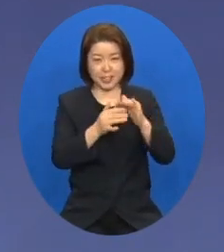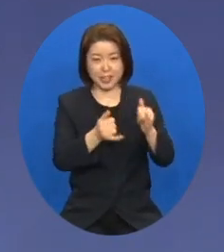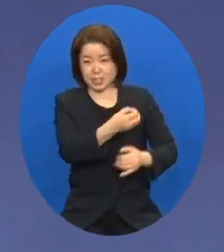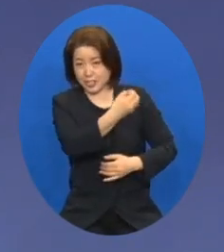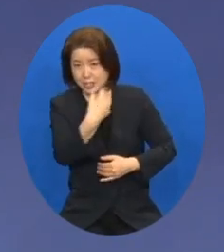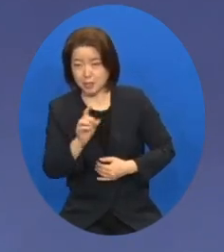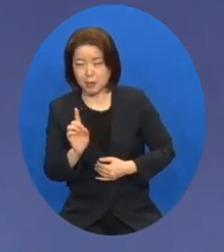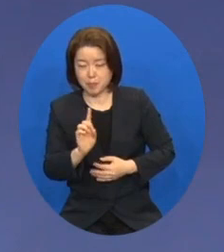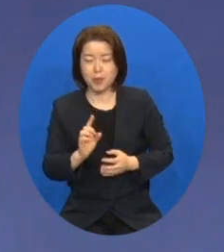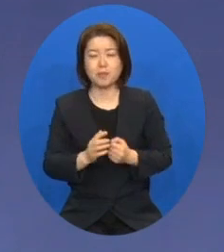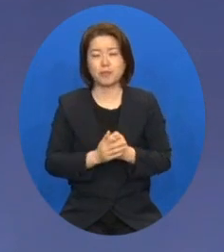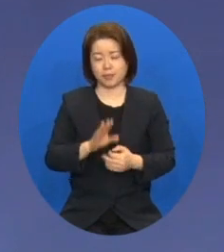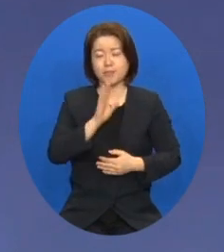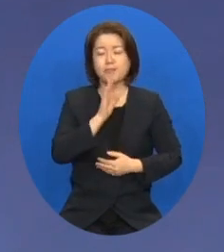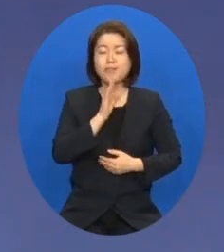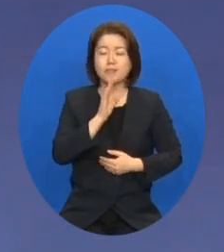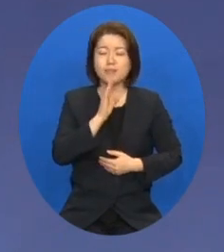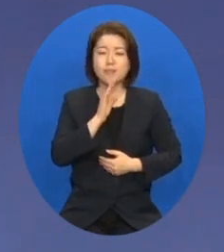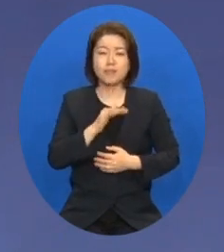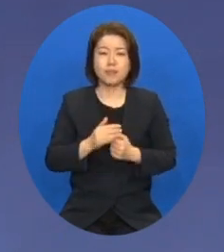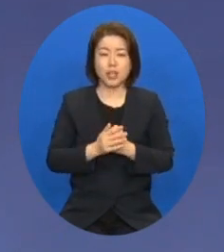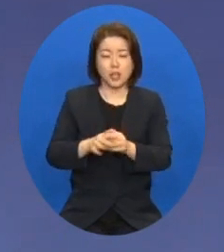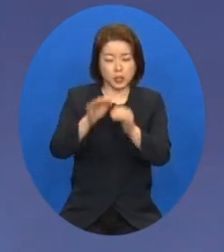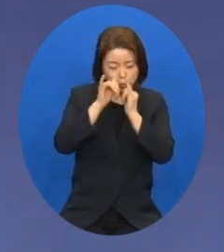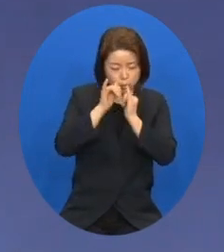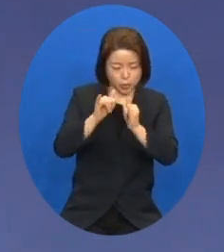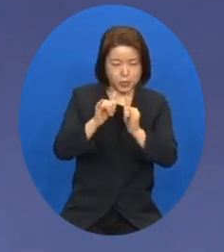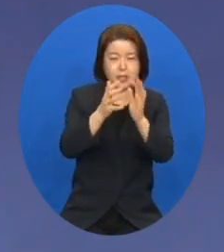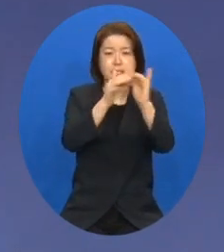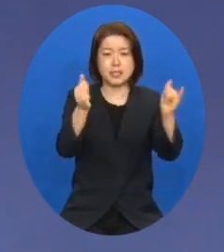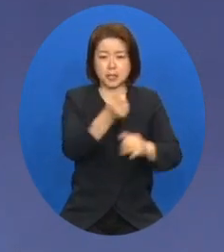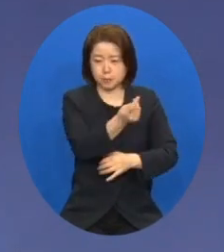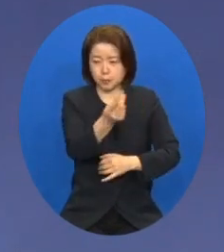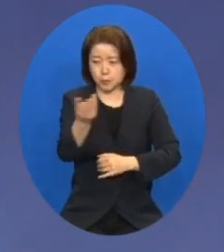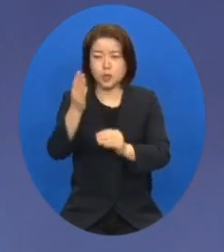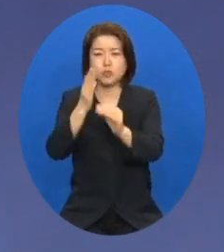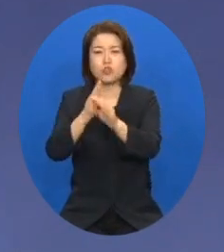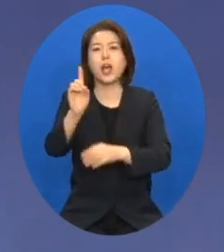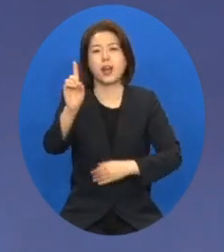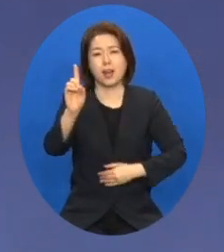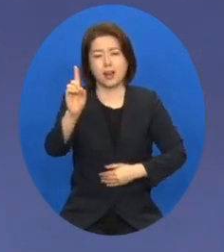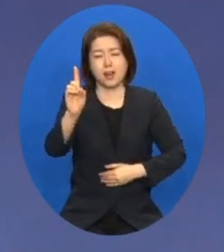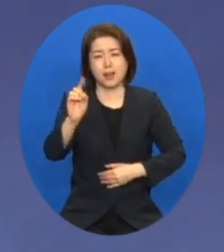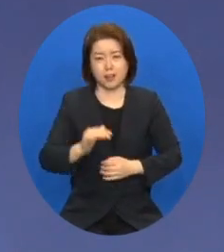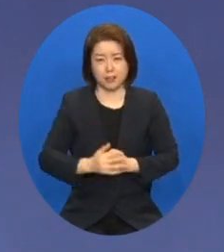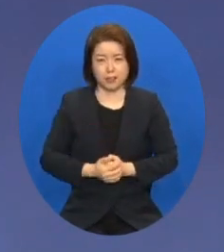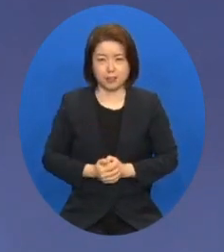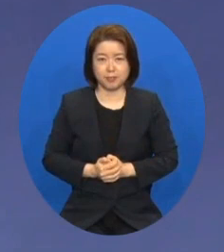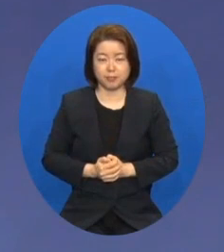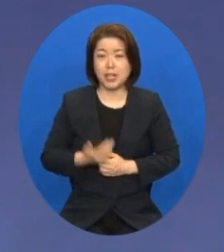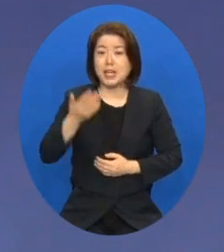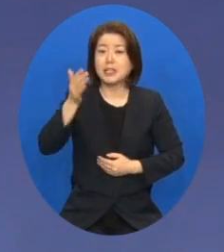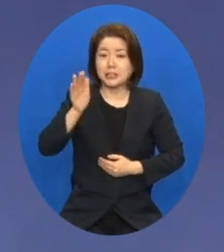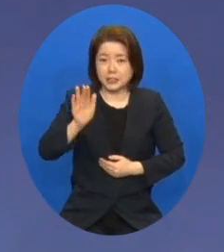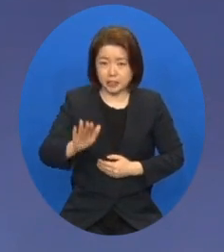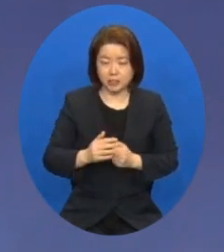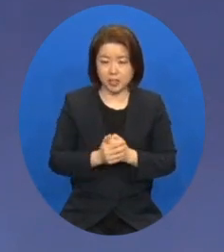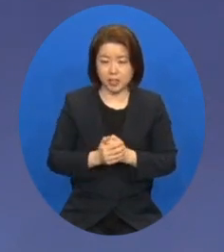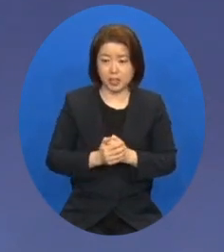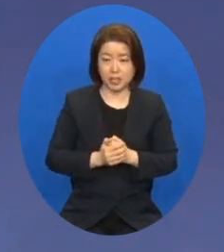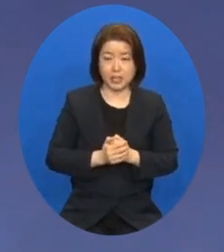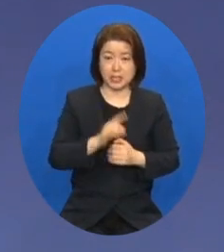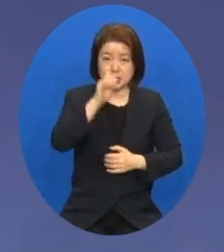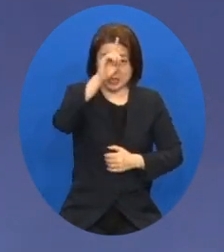대답하기를 그렇지요 위대한 사람들 중에 한 사람입니다 그러나 이